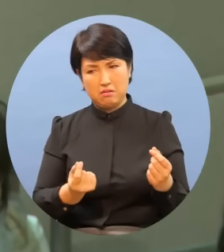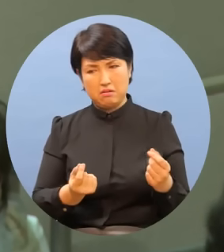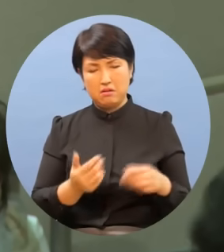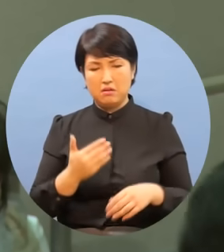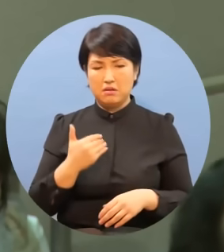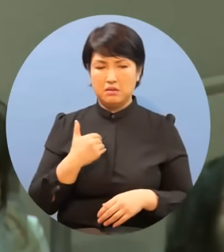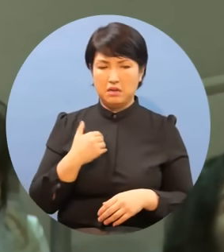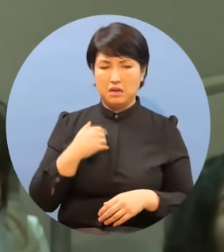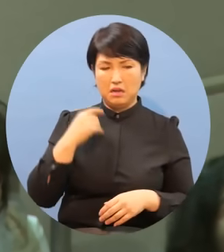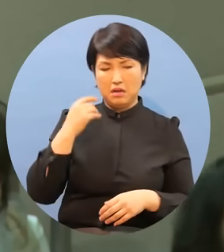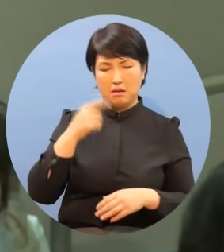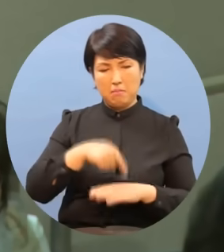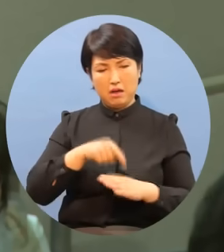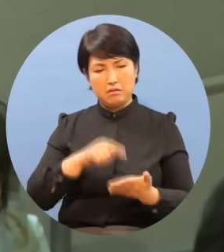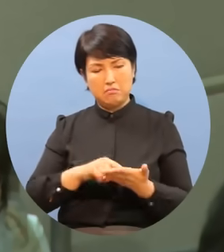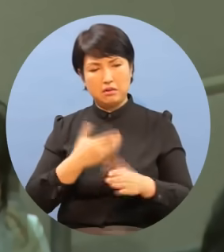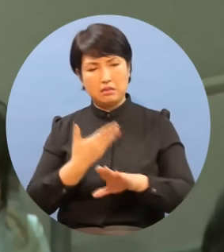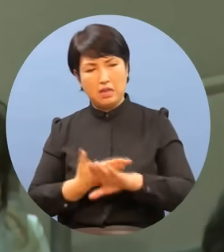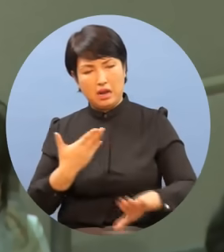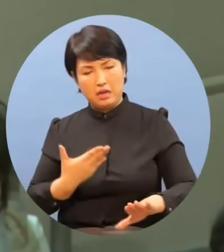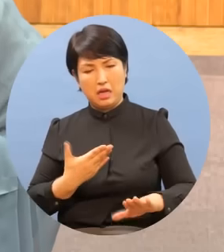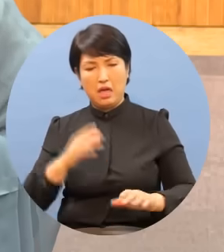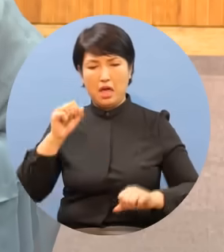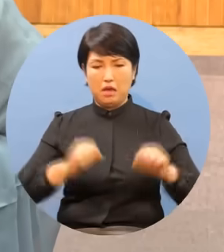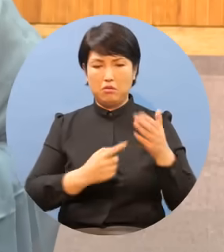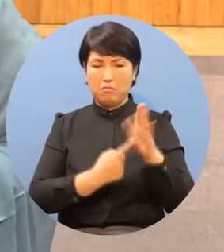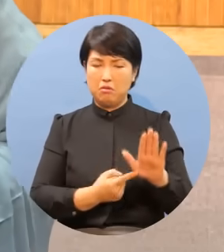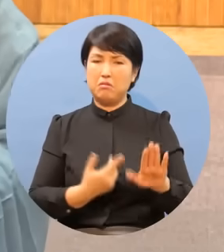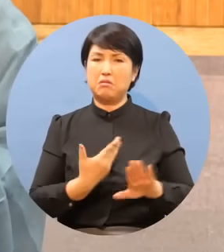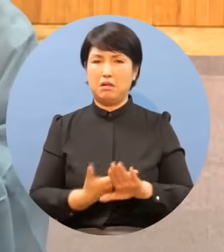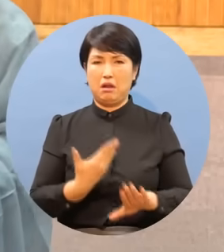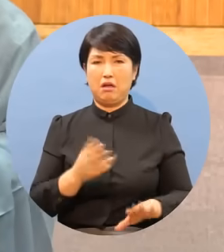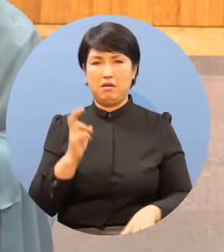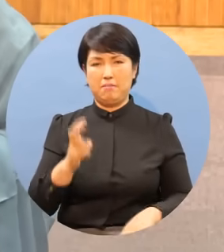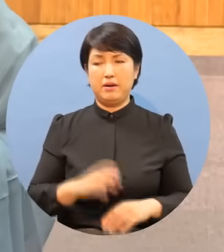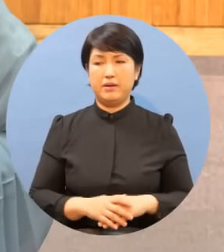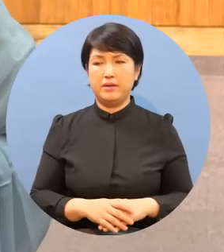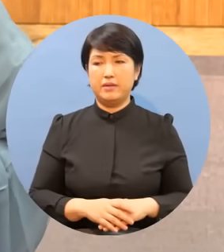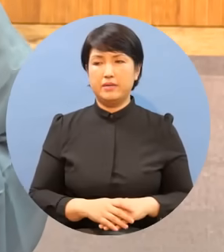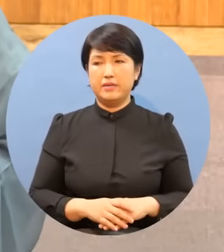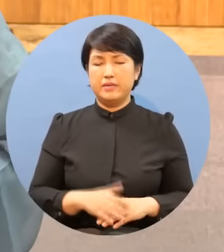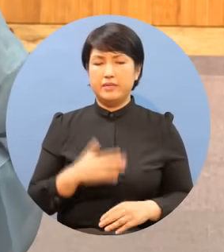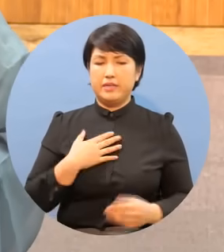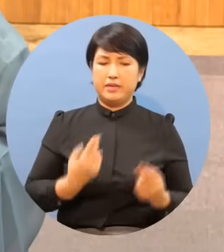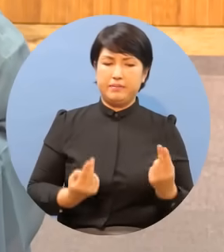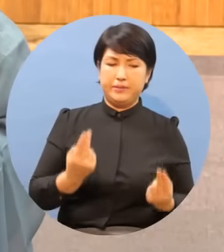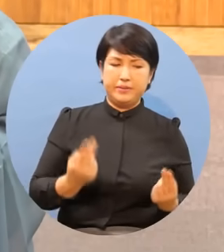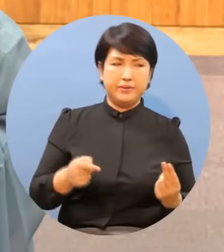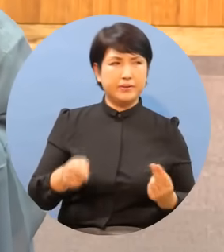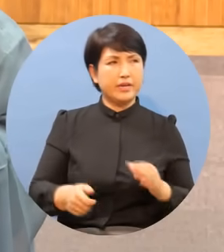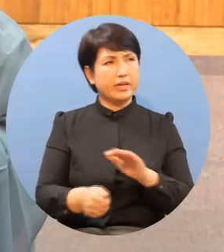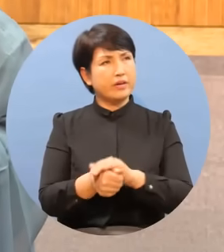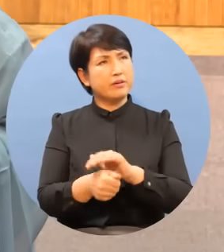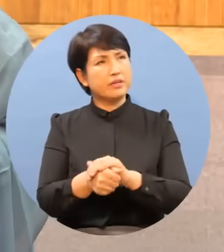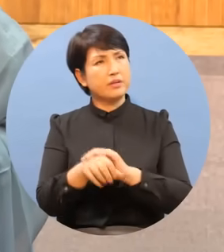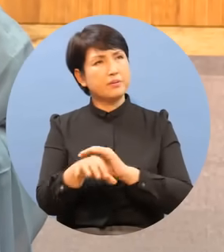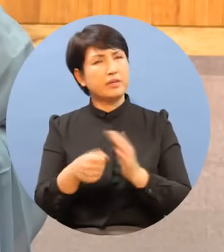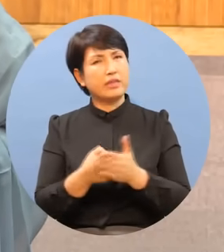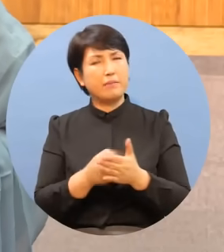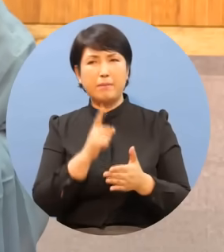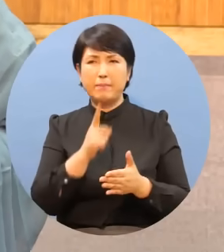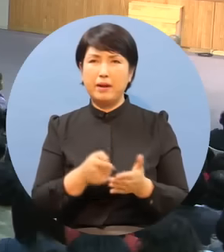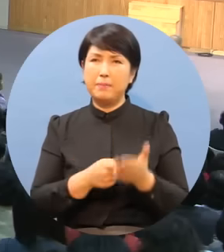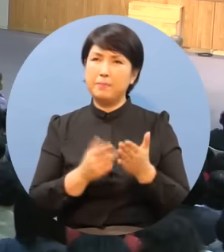좀 다르게 행동하지 않았나, 그런 생각이 좀 들긴 듭니다. 이런 비유를 두면 또 여기서는 또 경상도라가 또 어떻게 될지